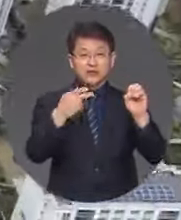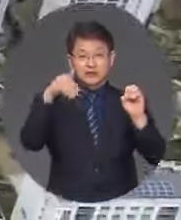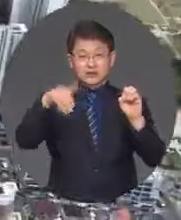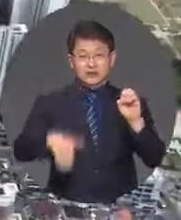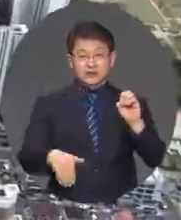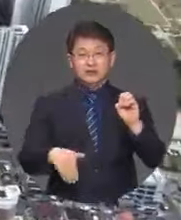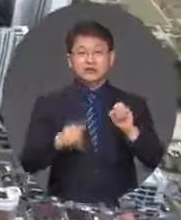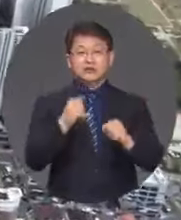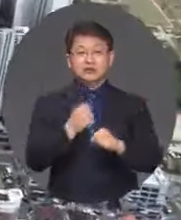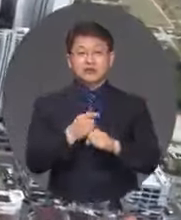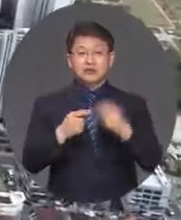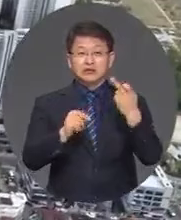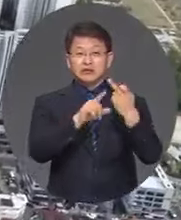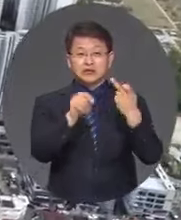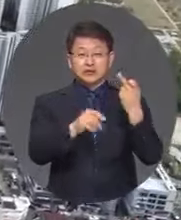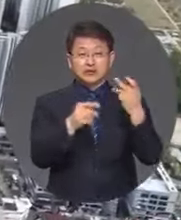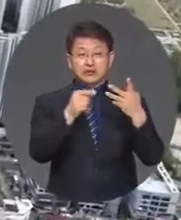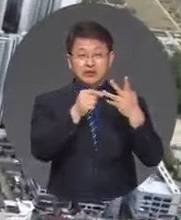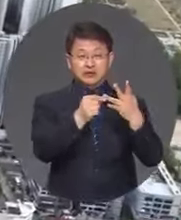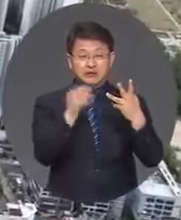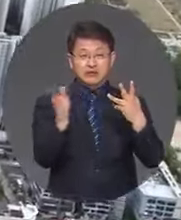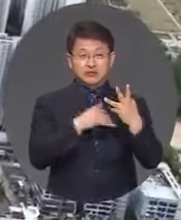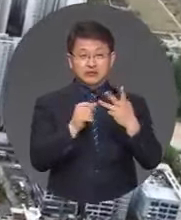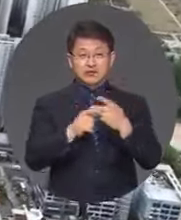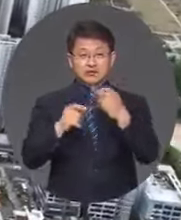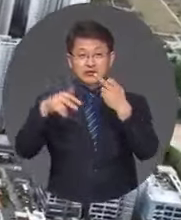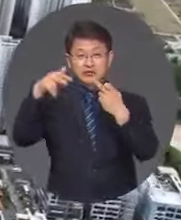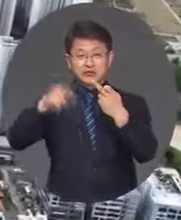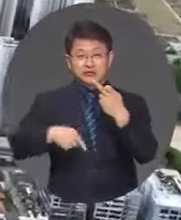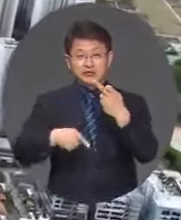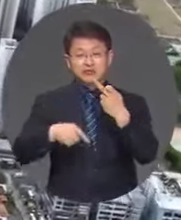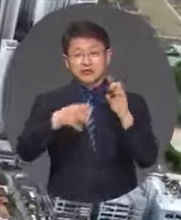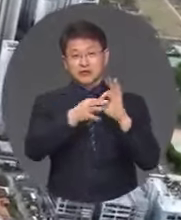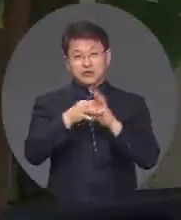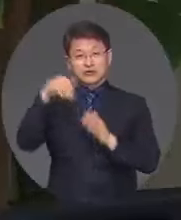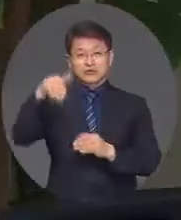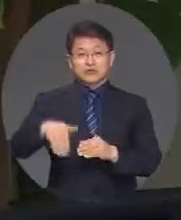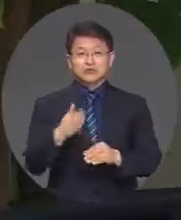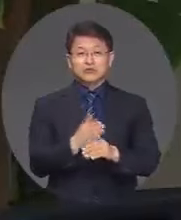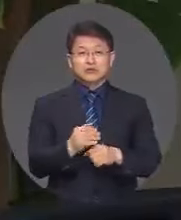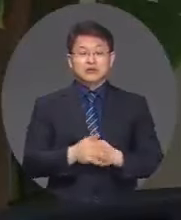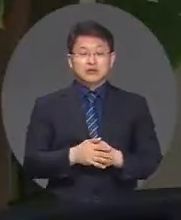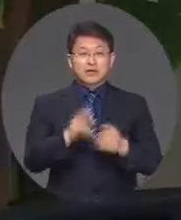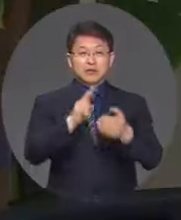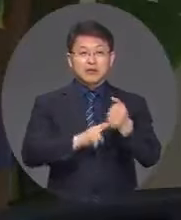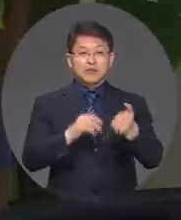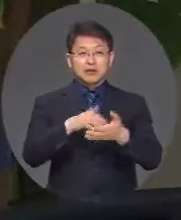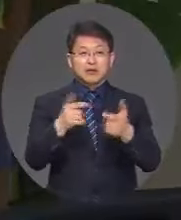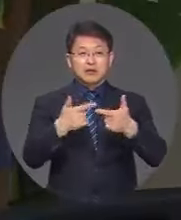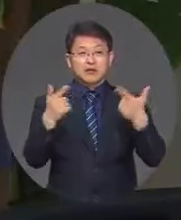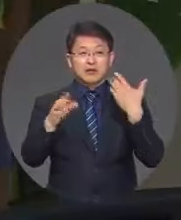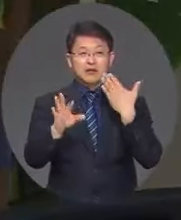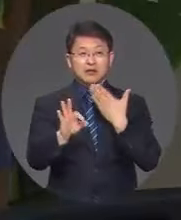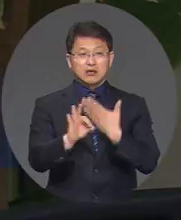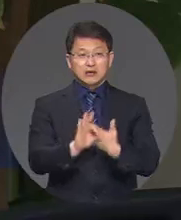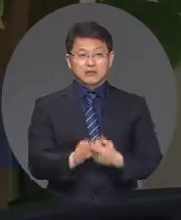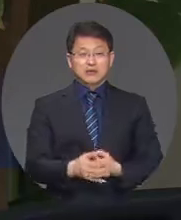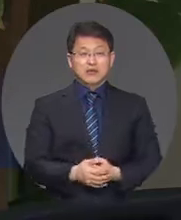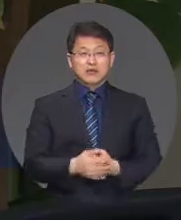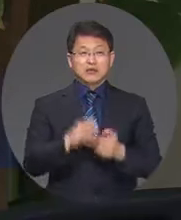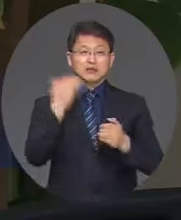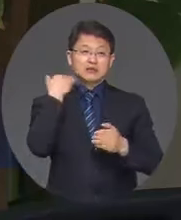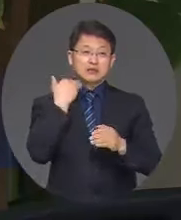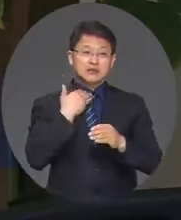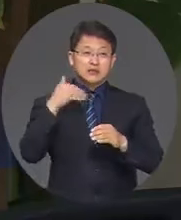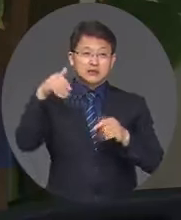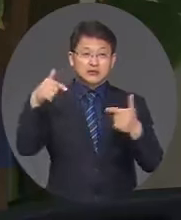하락하면서 12월 셋째주부터 12주 연속 떨어지고 있습니다 매매가 늘어나면 어 전세가